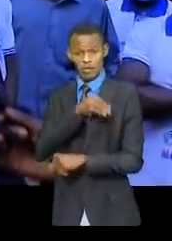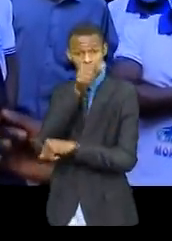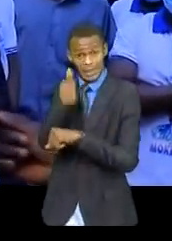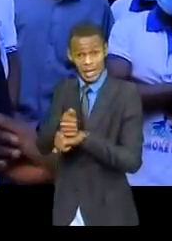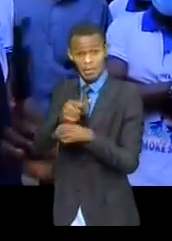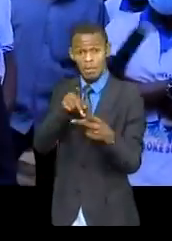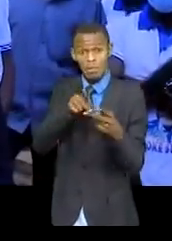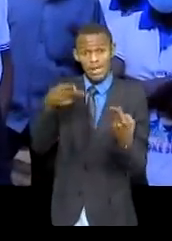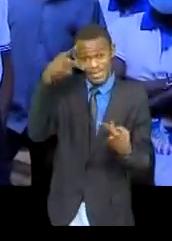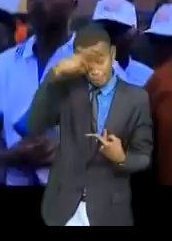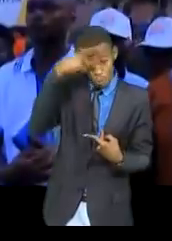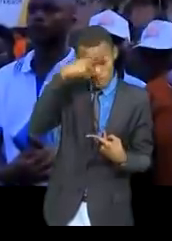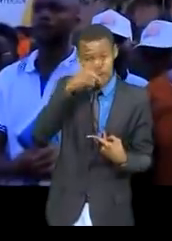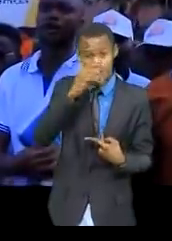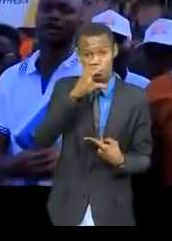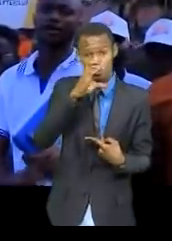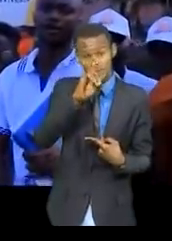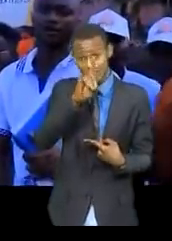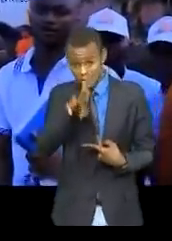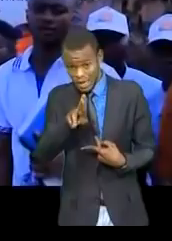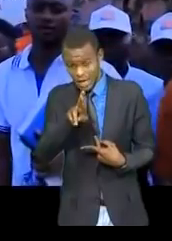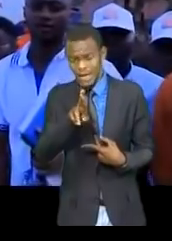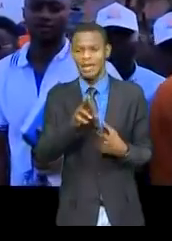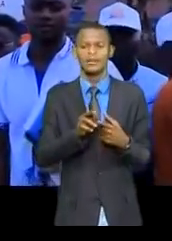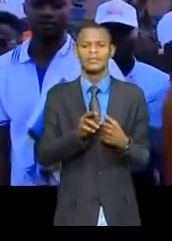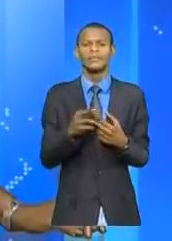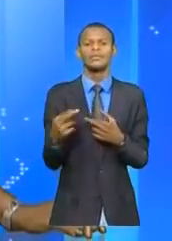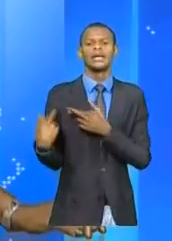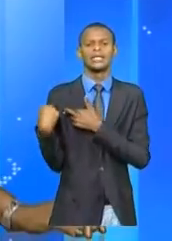parti cher à son autorité morale, Jean-Lucien Boussa.